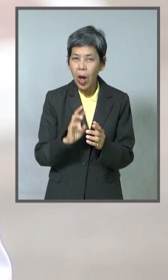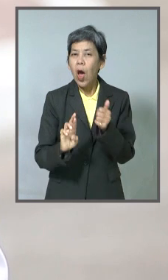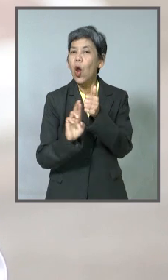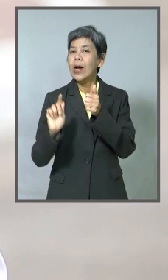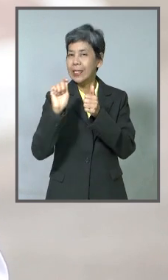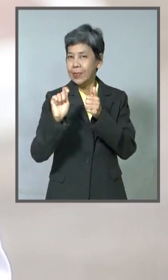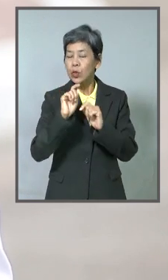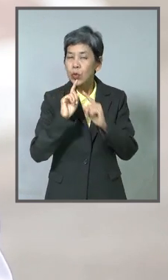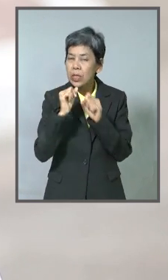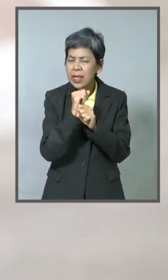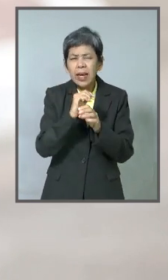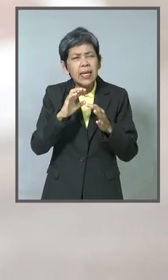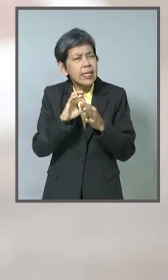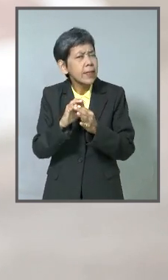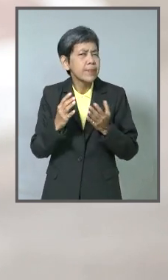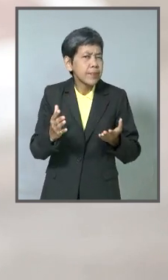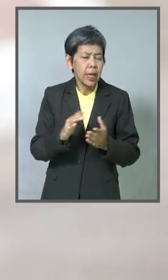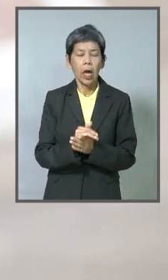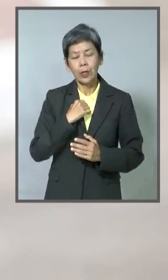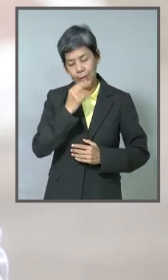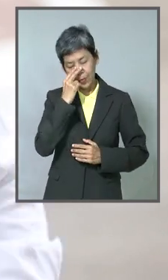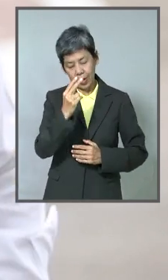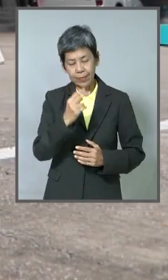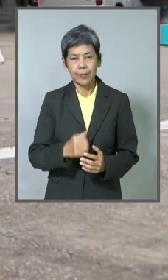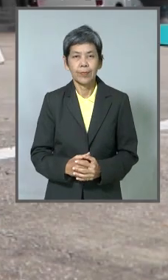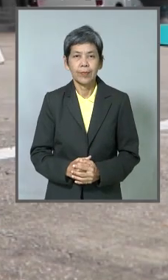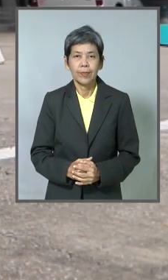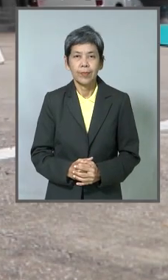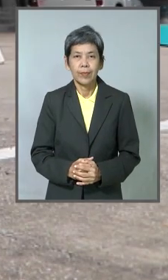ธิบดีนะครับว่าเรื่องราวจะเป็นยังไงนะฮะติดตามชมกันได้เลยครับ